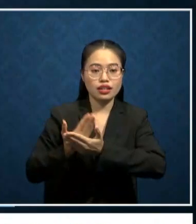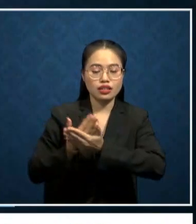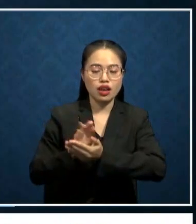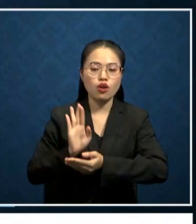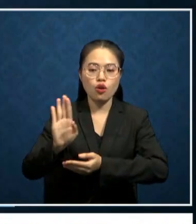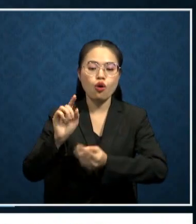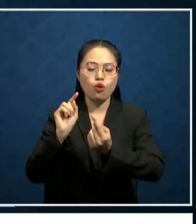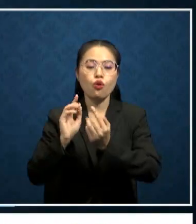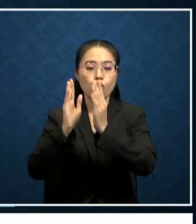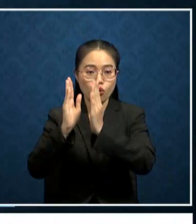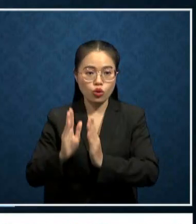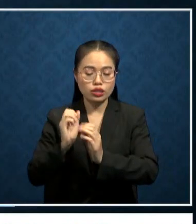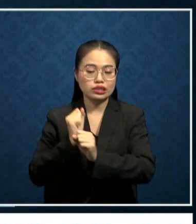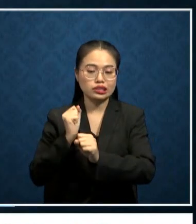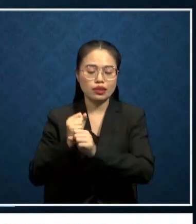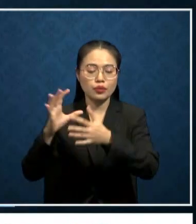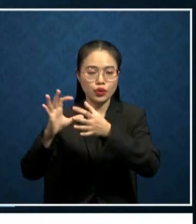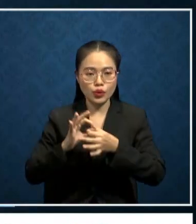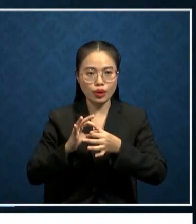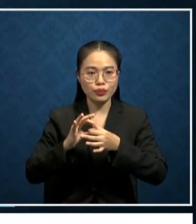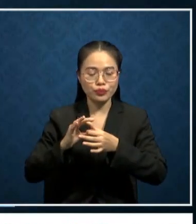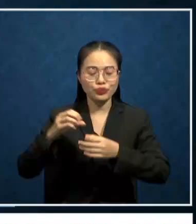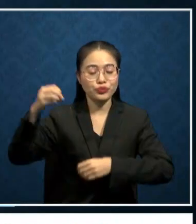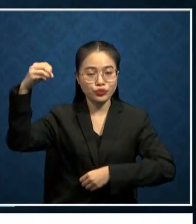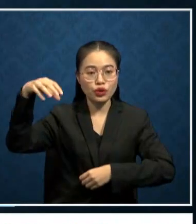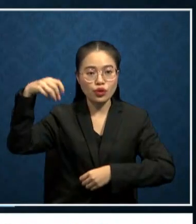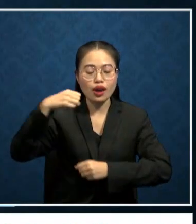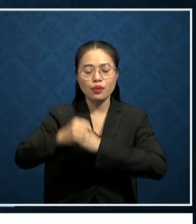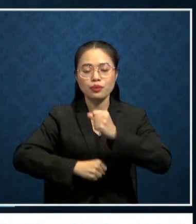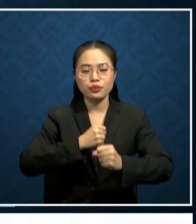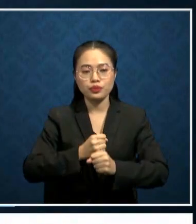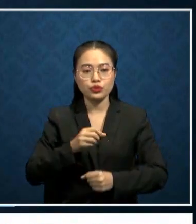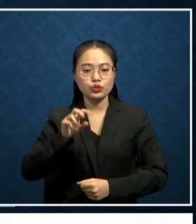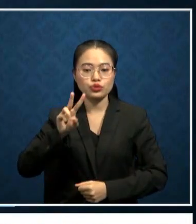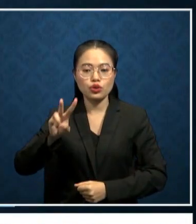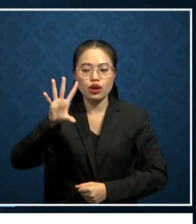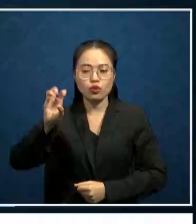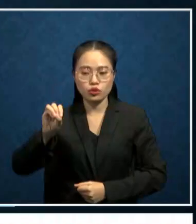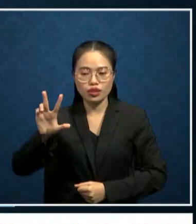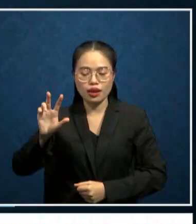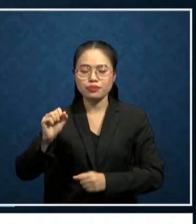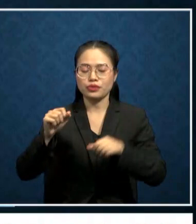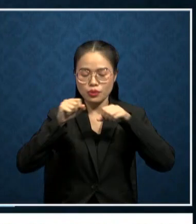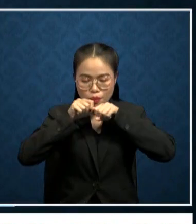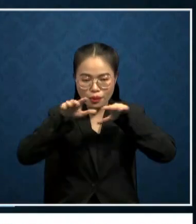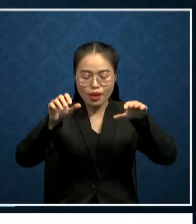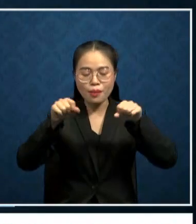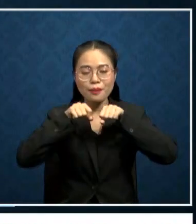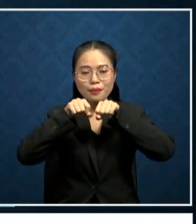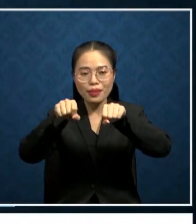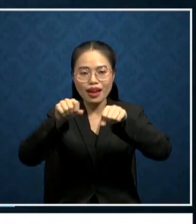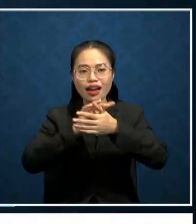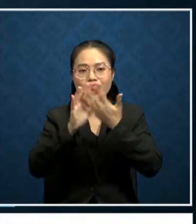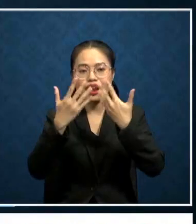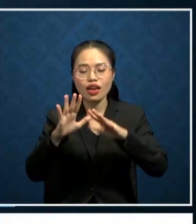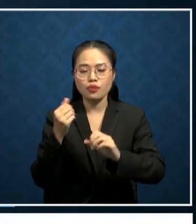ใบอนุญาตการประกอบกิจกรรพลังงานปี 63นะครับและออกประกาศเรียบร้อยหมดแล้วนะครับรวมทั้งได้มีการเอ่อสร้าง